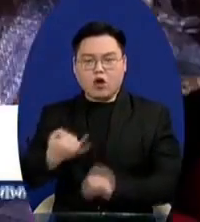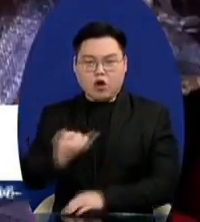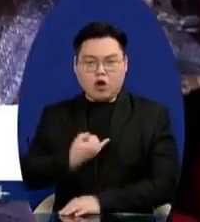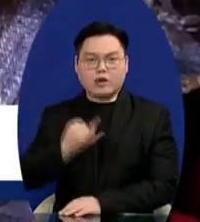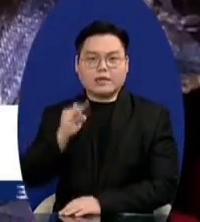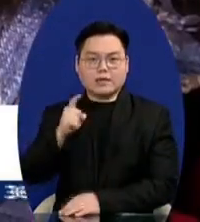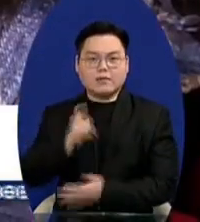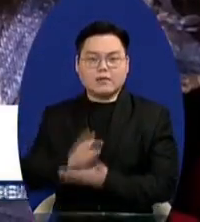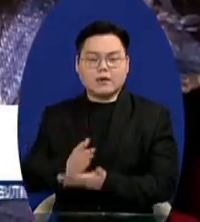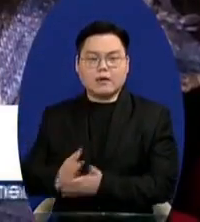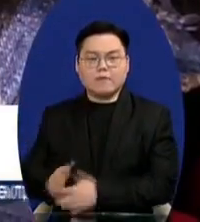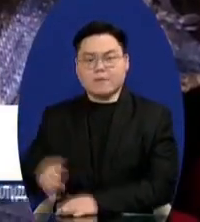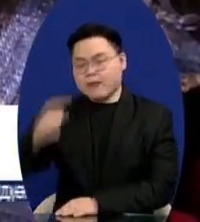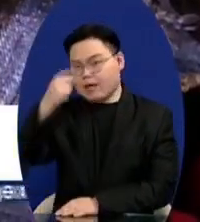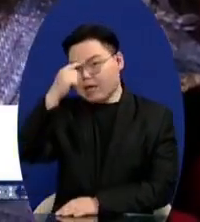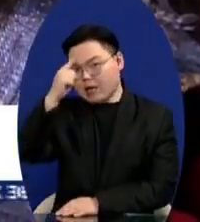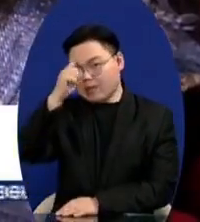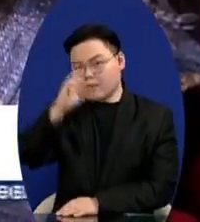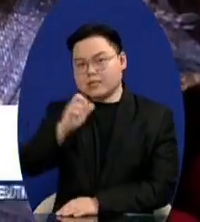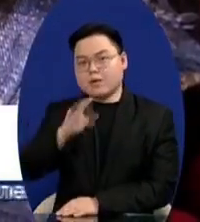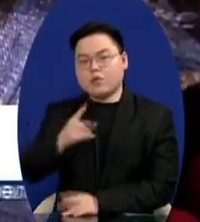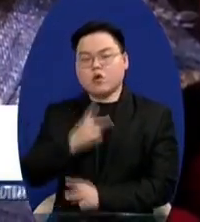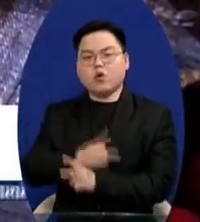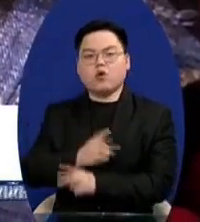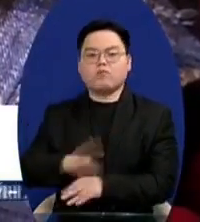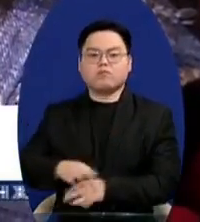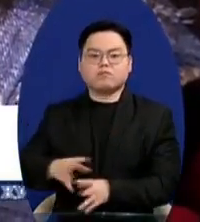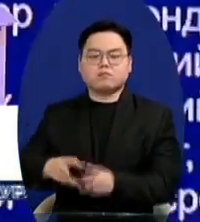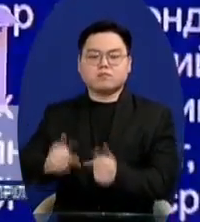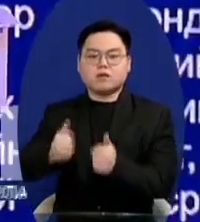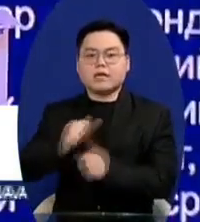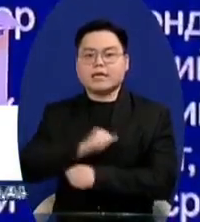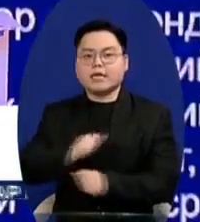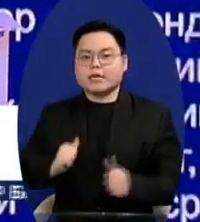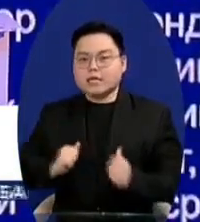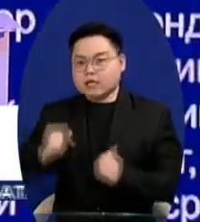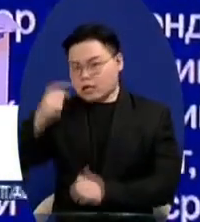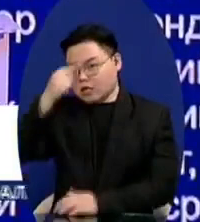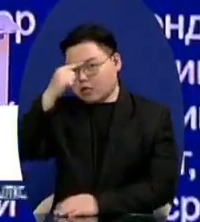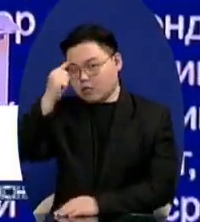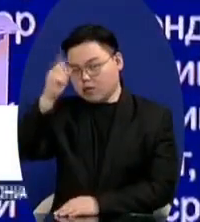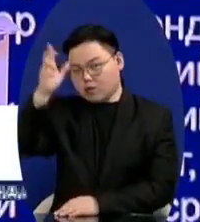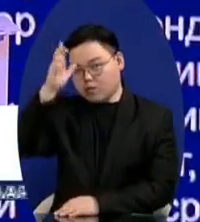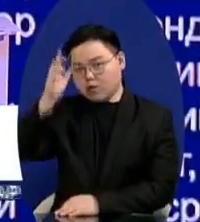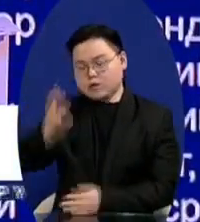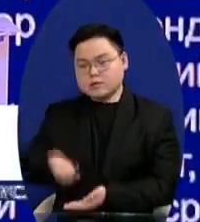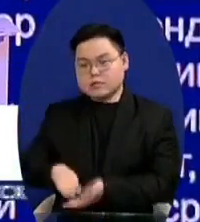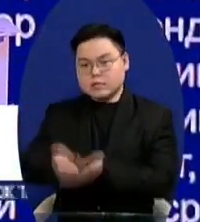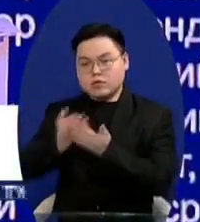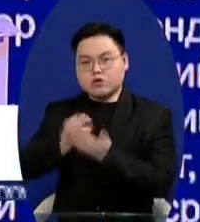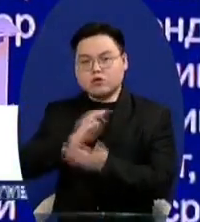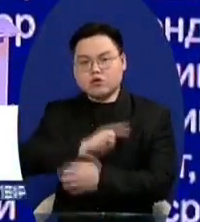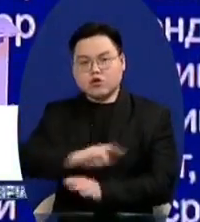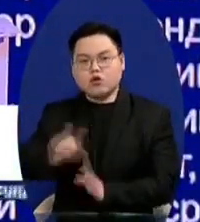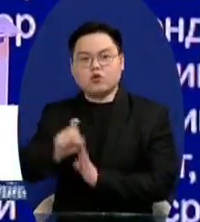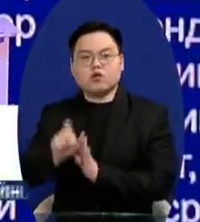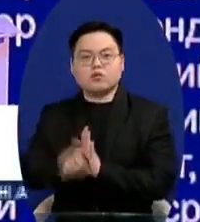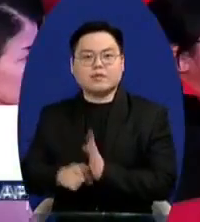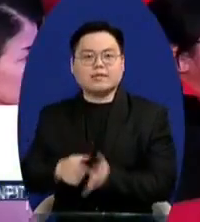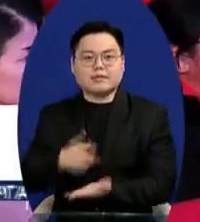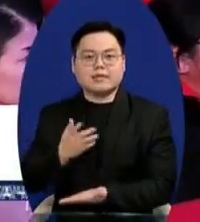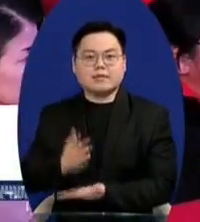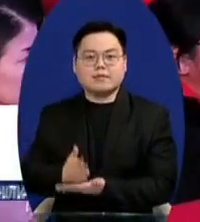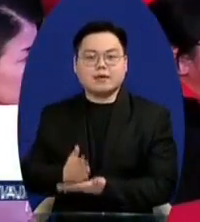байна. Эрүүл мэндийн салбарын хууль эрх зүйн орчин боловсронгуй болгох, иргэдийн эрүүл мэндийн боловсролыг дээшлүүлэх хөтөлбөр хэрэгжүүлэх шаардлага байгааг хэлж